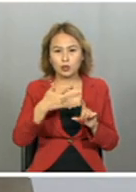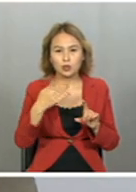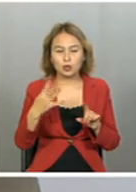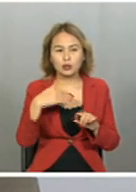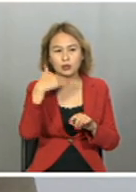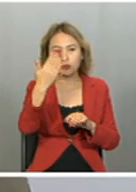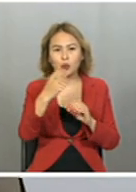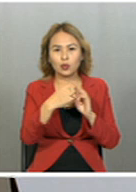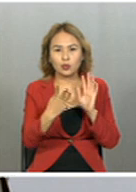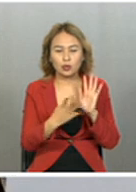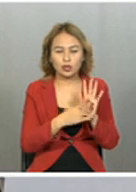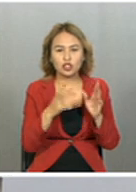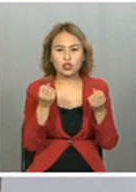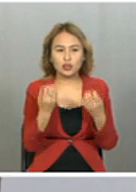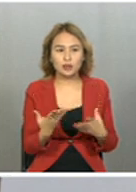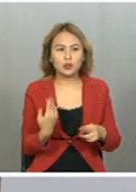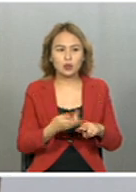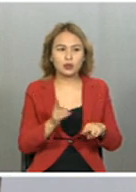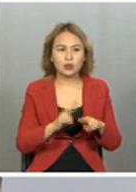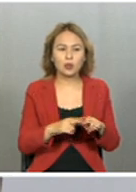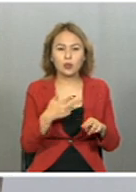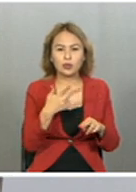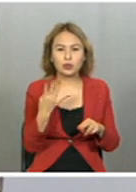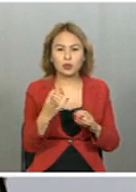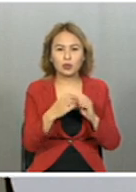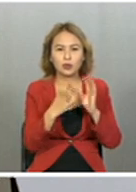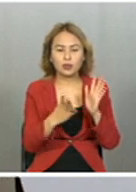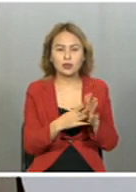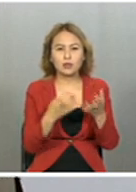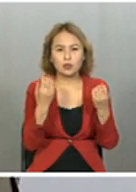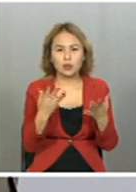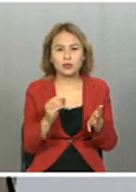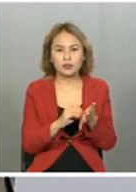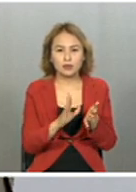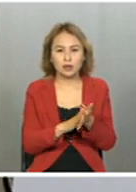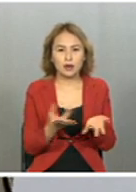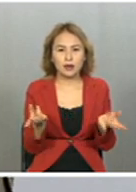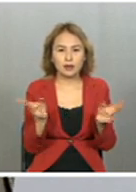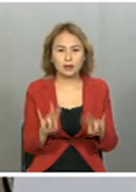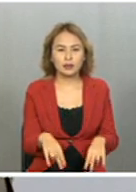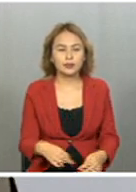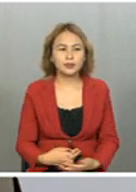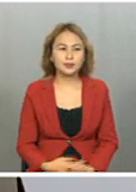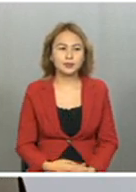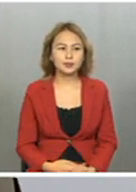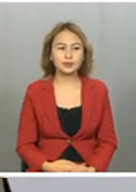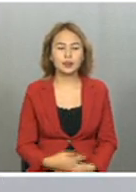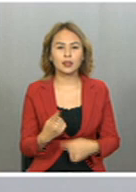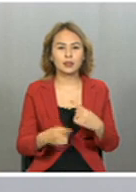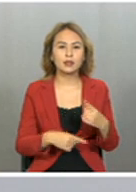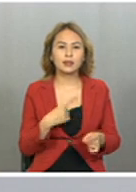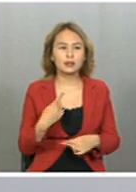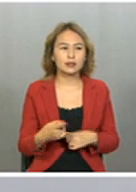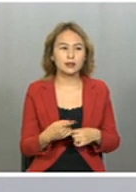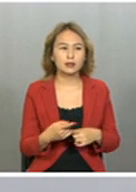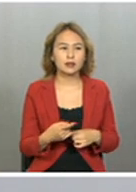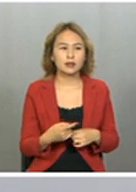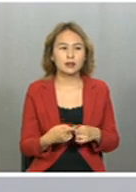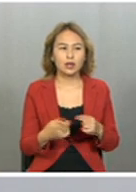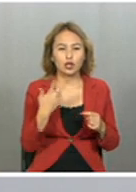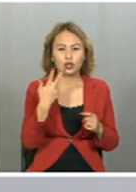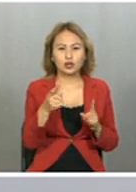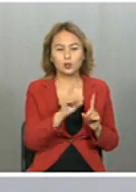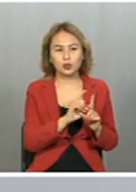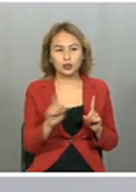болып тұр, сондықтан 34-тен 19 деп қалады. Келесі, бізде 3